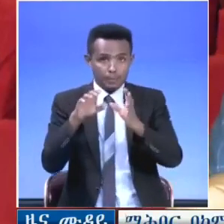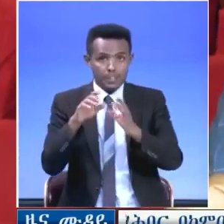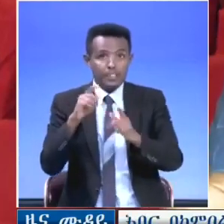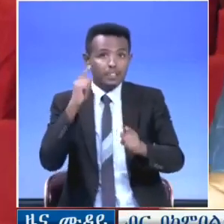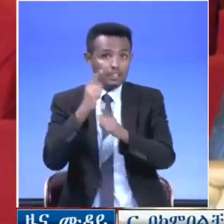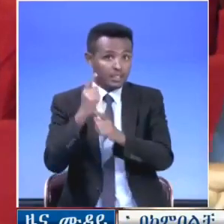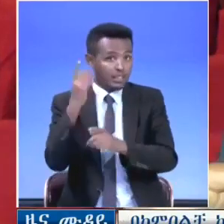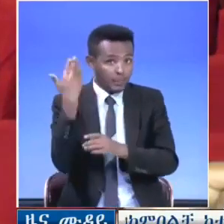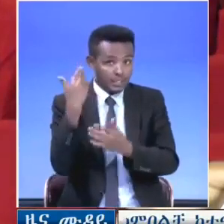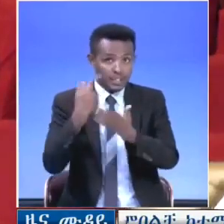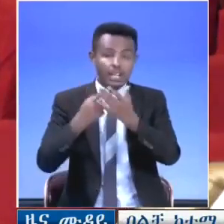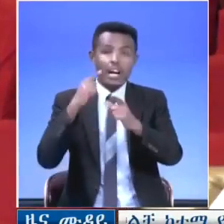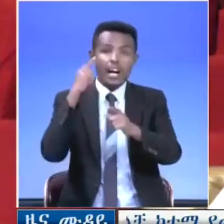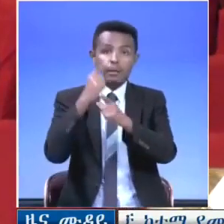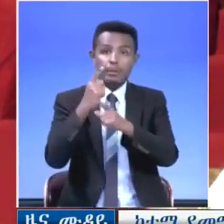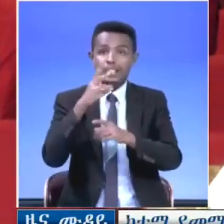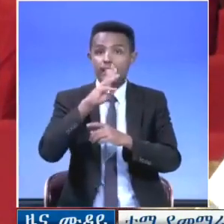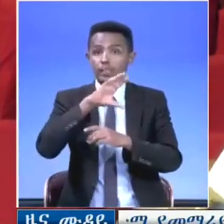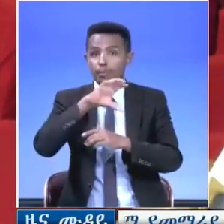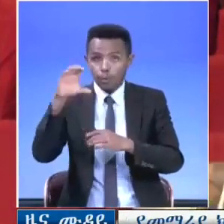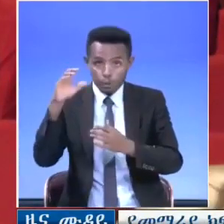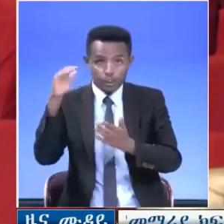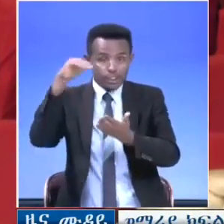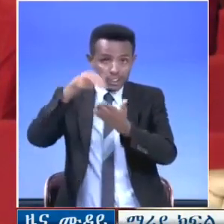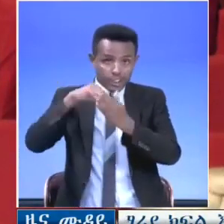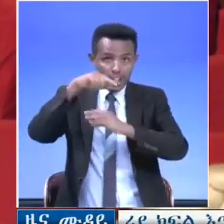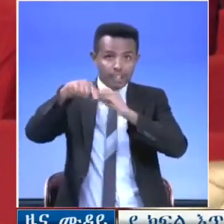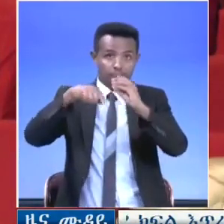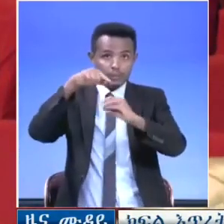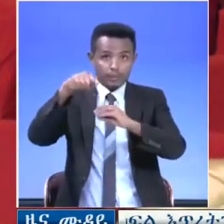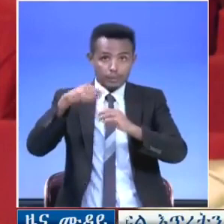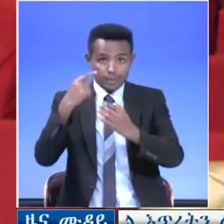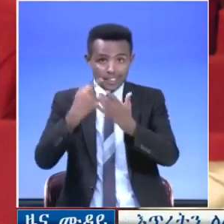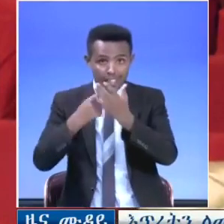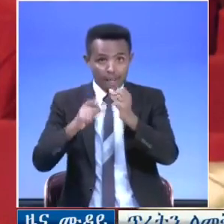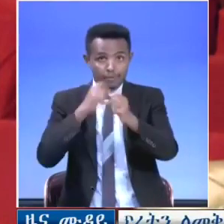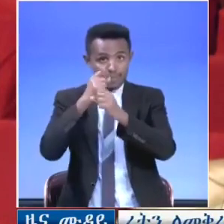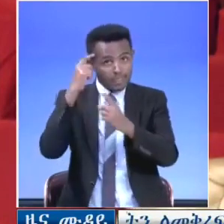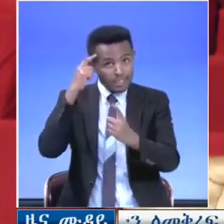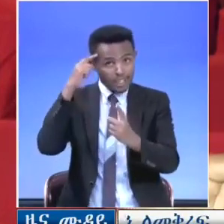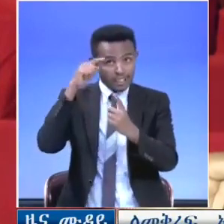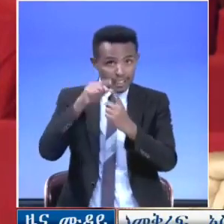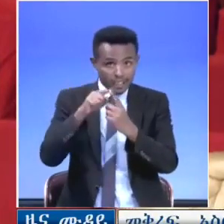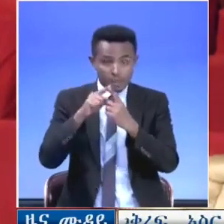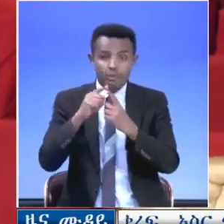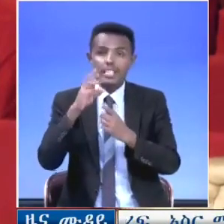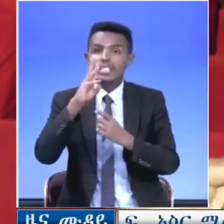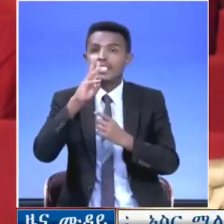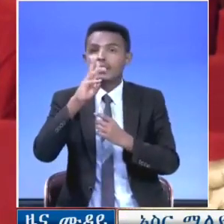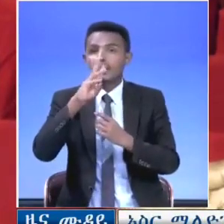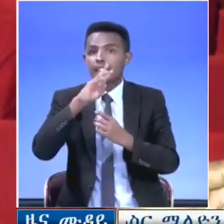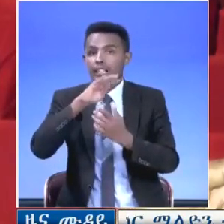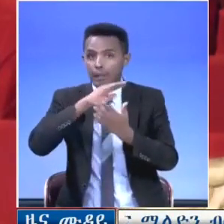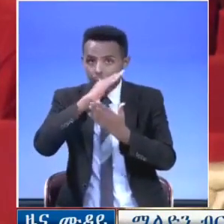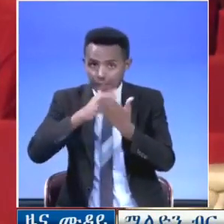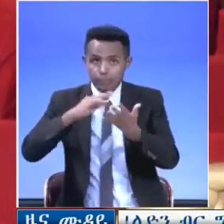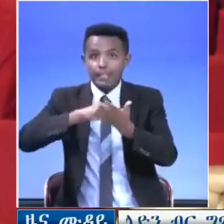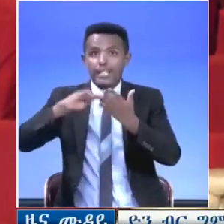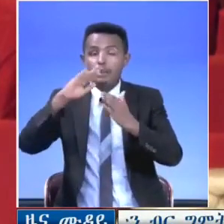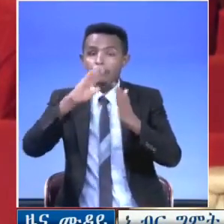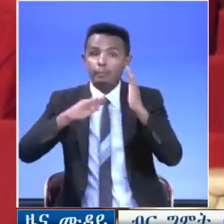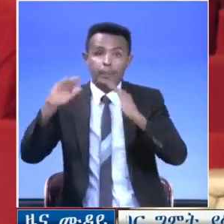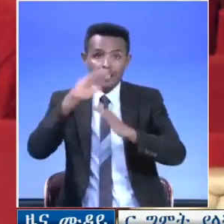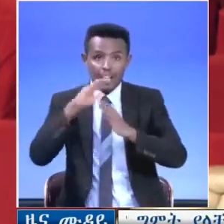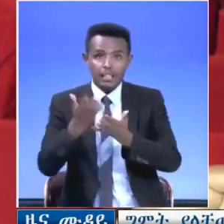በዚሁ አግባብ ከ600,000 በላይ ነው በዚህ ግማሽ ዓመት ያቀር ነው። በዚህ መሰረት ከግማሽ ሚሊዮን በላይ የሀብት